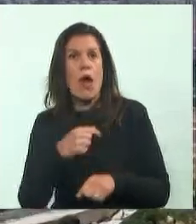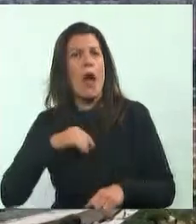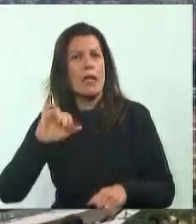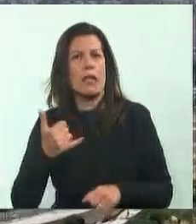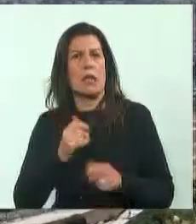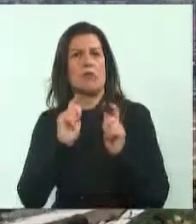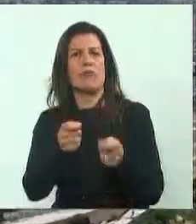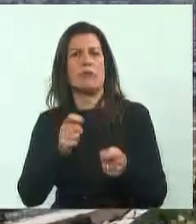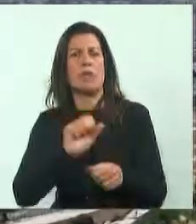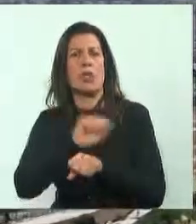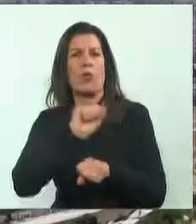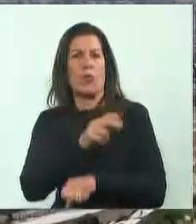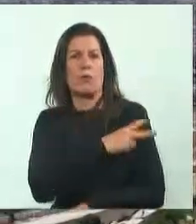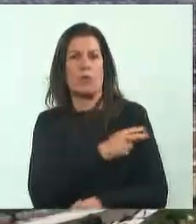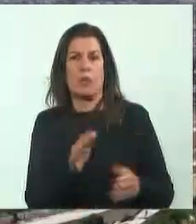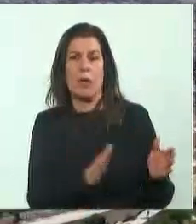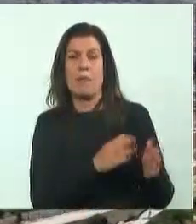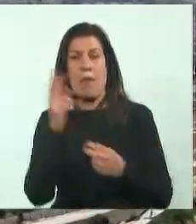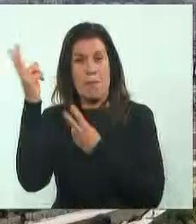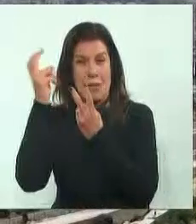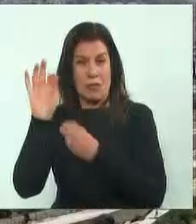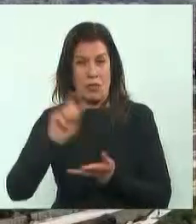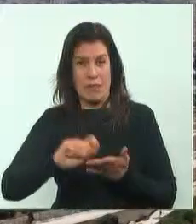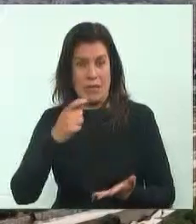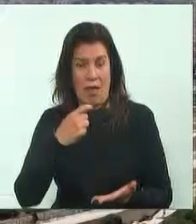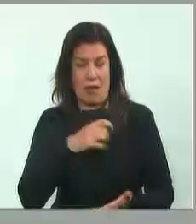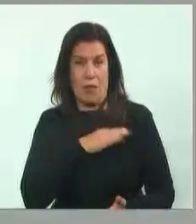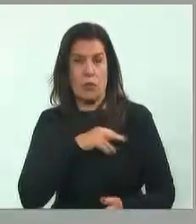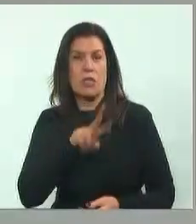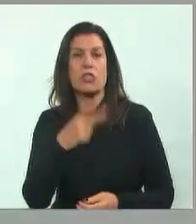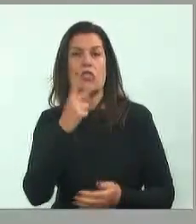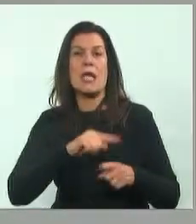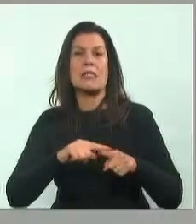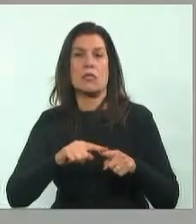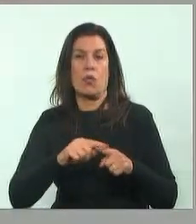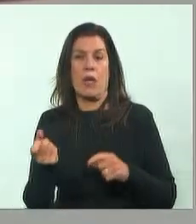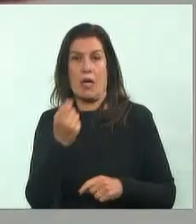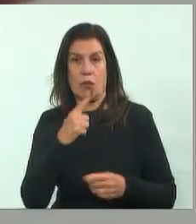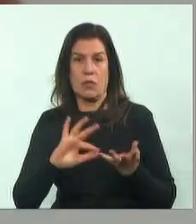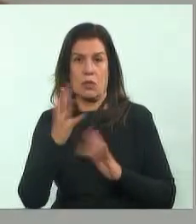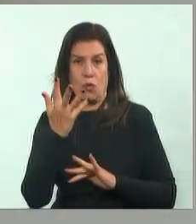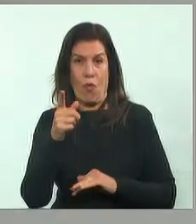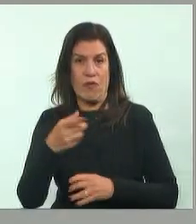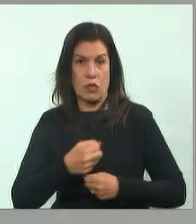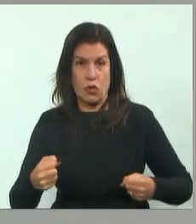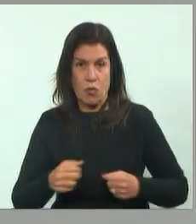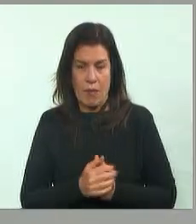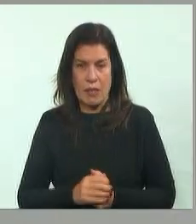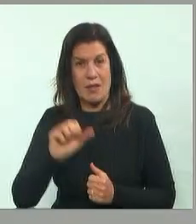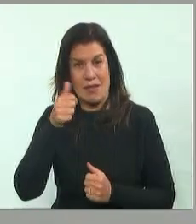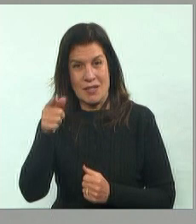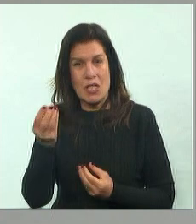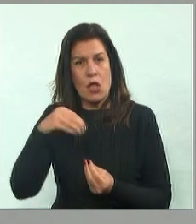מהניסיון שהצטבר במשרד הבריאות, יש שני סוגי כדורים שורפי שומן בשוק שלנו. אלה שהם תוסף תזונה שלא שורף כלום